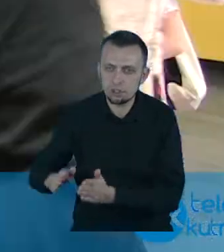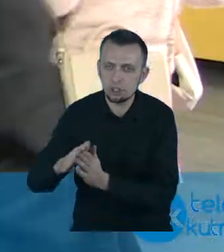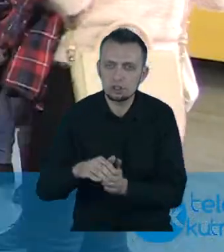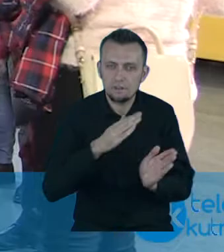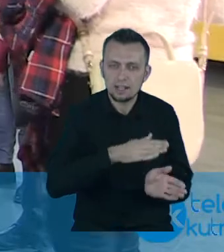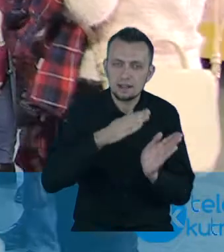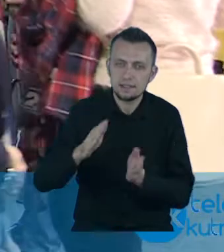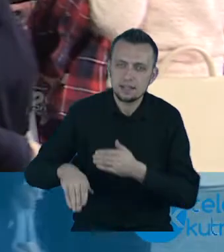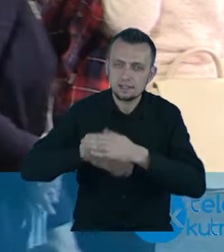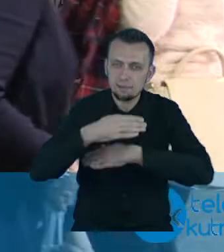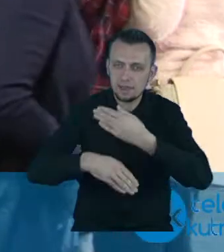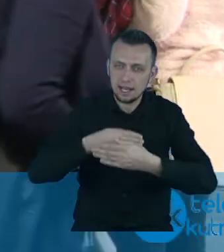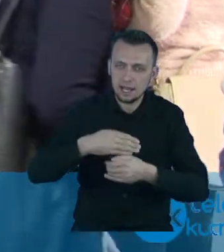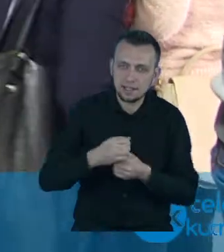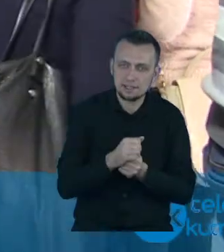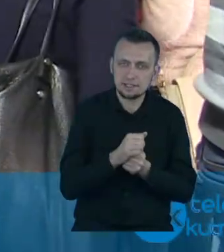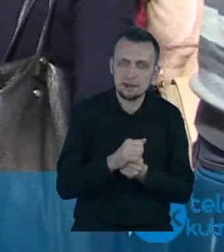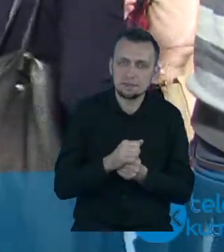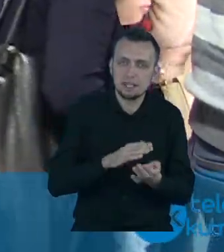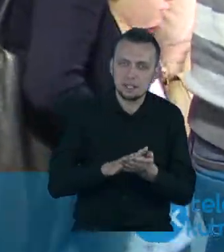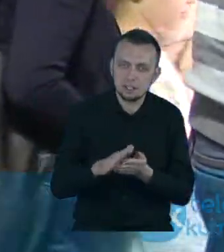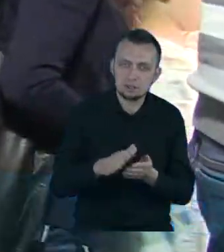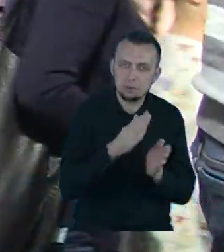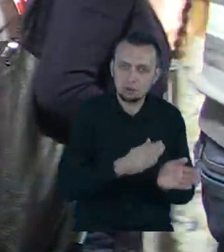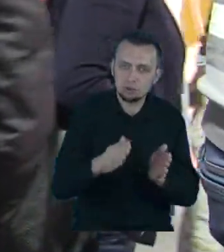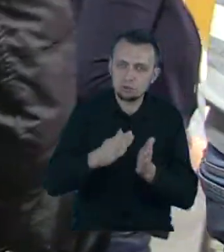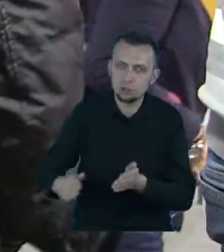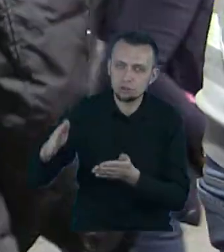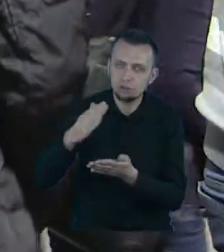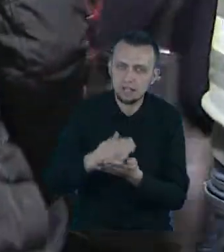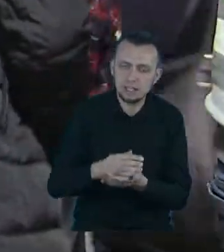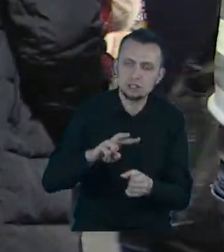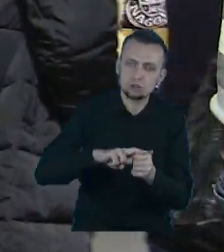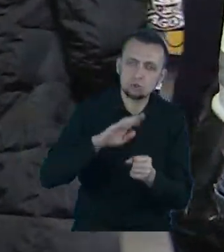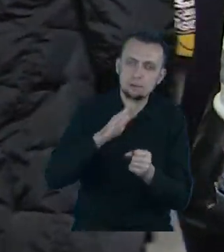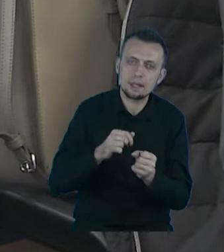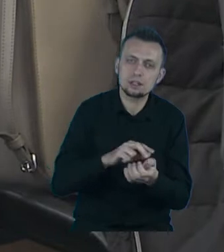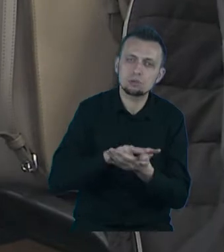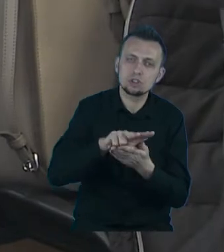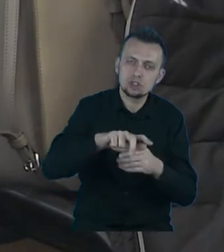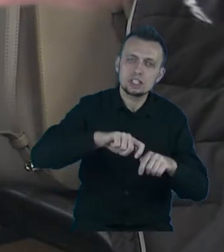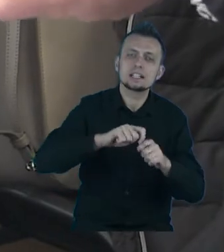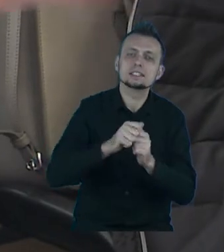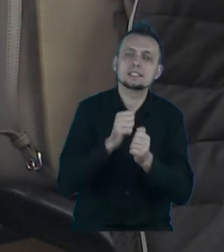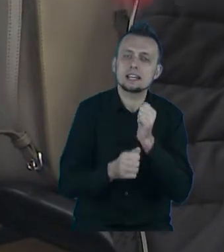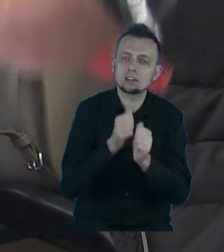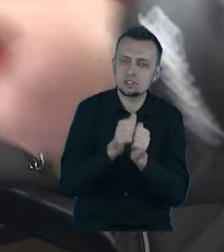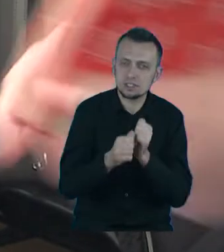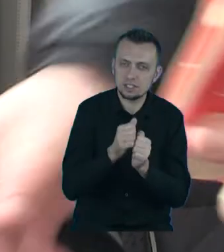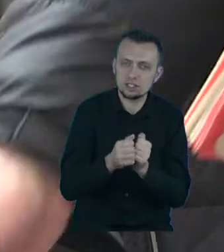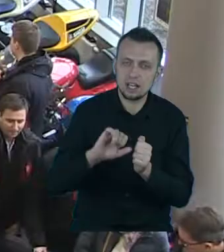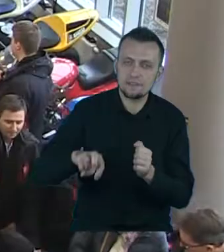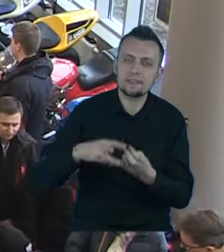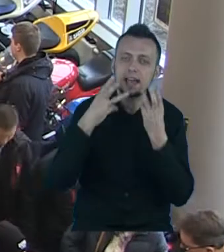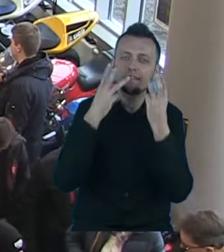Orkiestry Świątecznej Pomocy rozpoczął przygotowania do finału, który odbędzie się 13 stycznia. W tym roku priorytetowym celem sztabu jest powrót